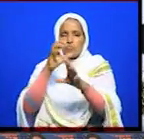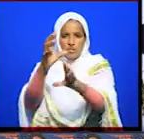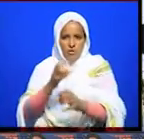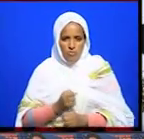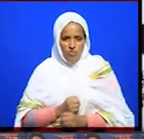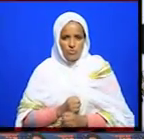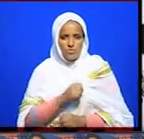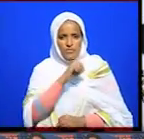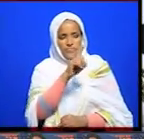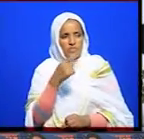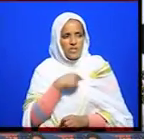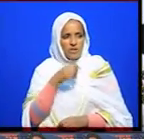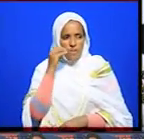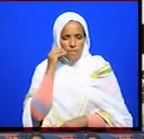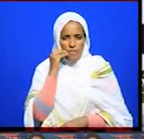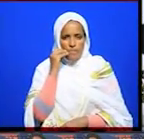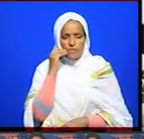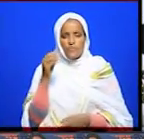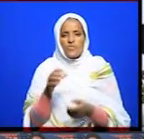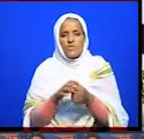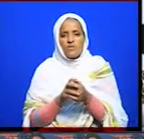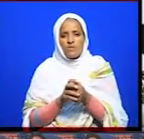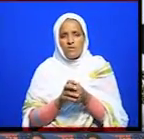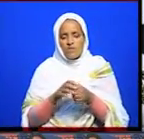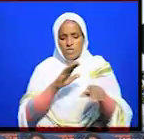ነው የምታስተናግዱት? እንዴት ነው የምትቀበሉት?